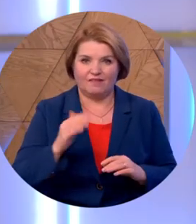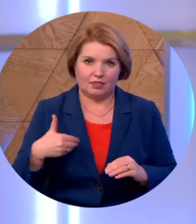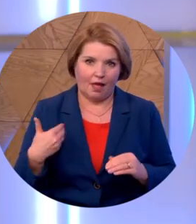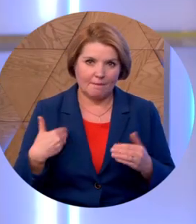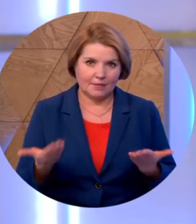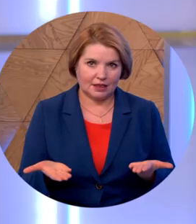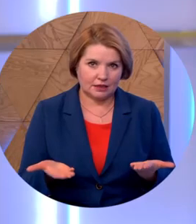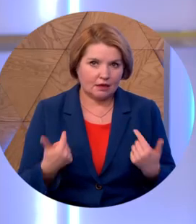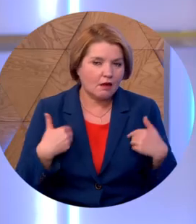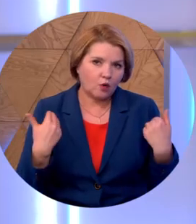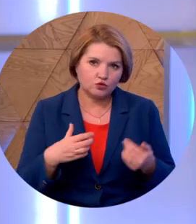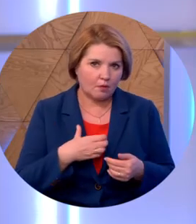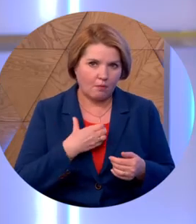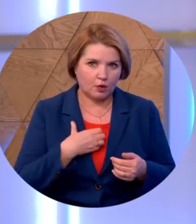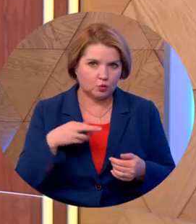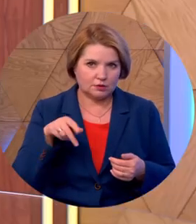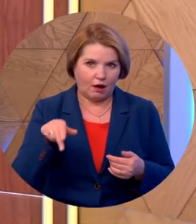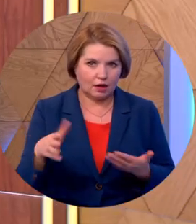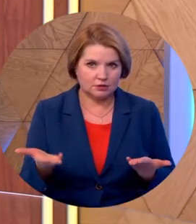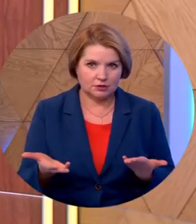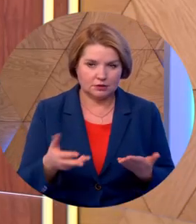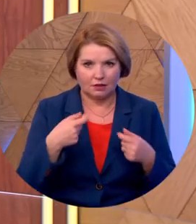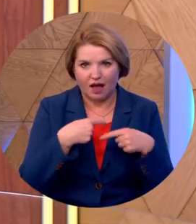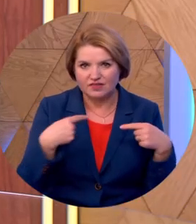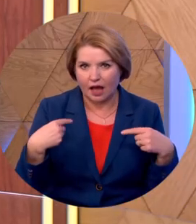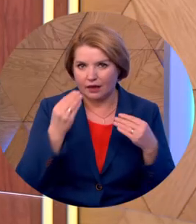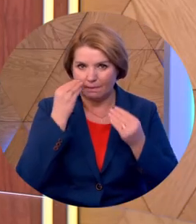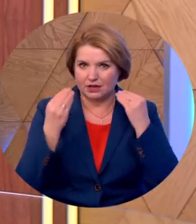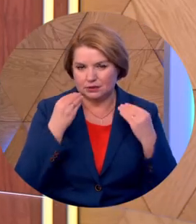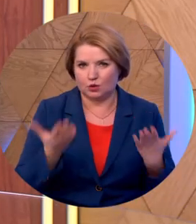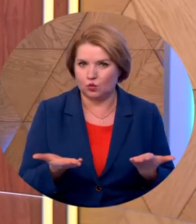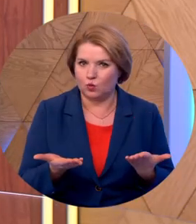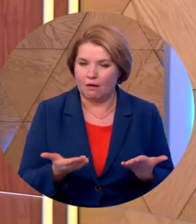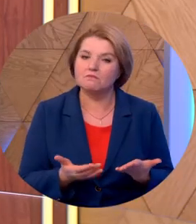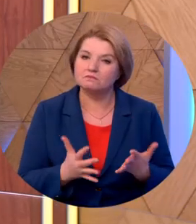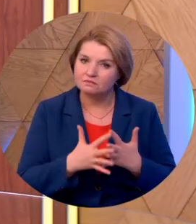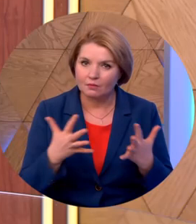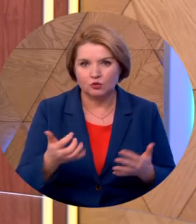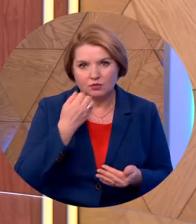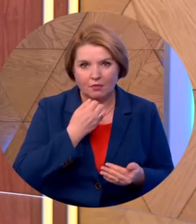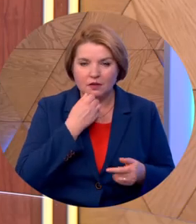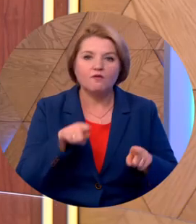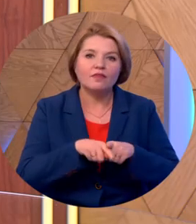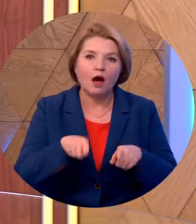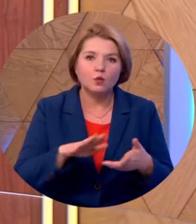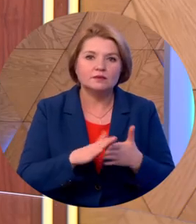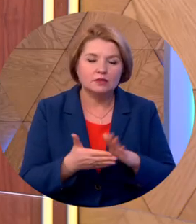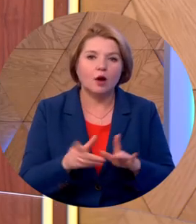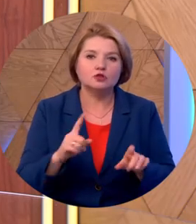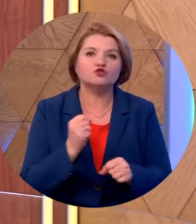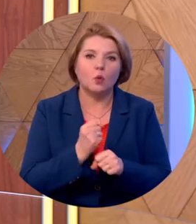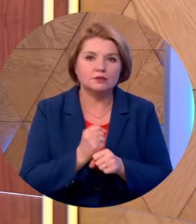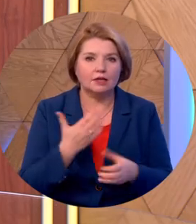этого я просто уже боюсь ходить на такие процедуры Понятно спасибо большое Вот в такой ситуации Что делать есть ли